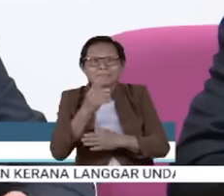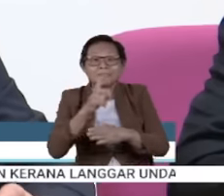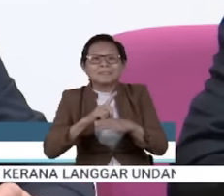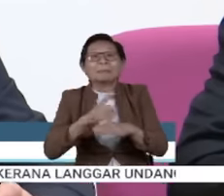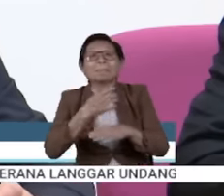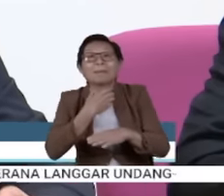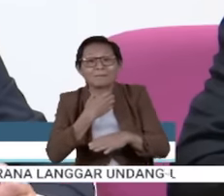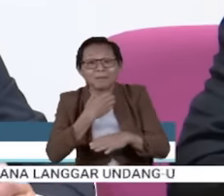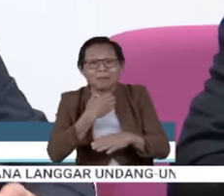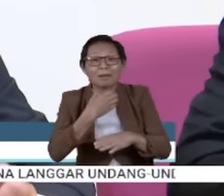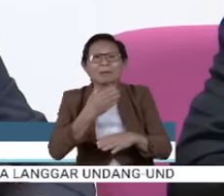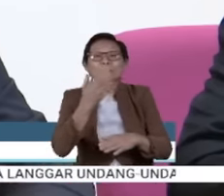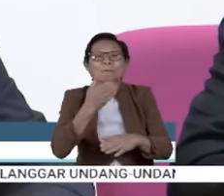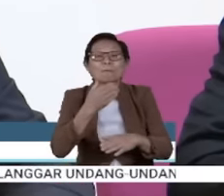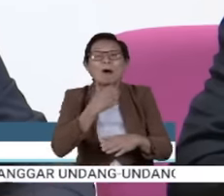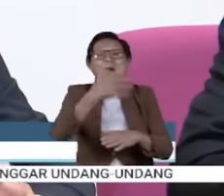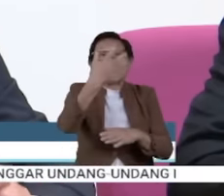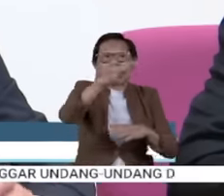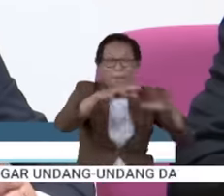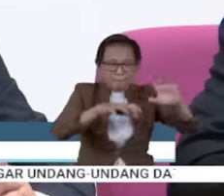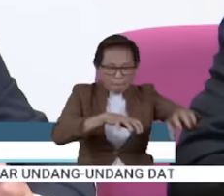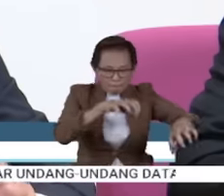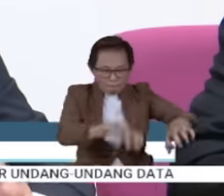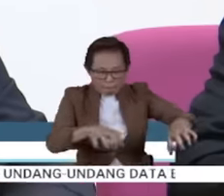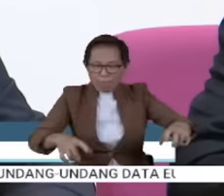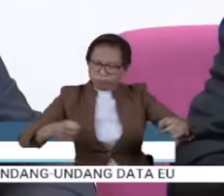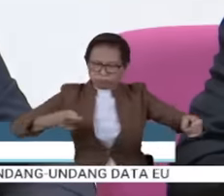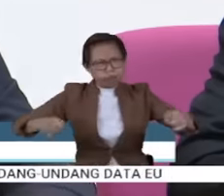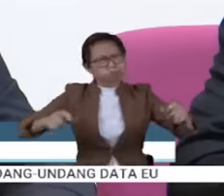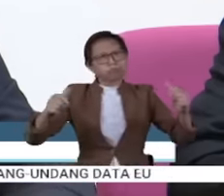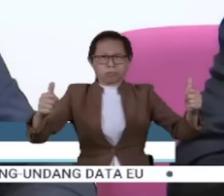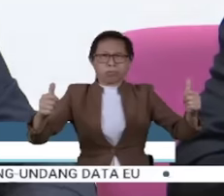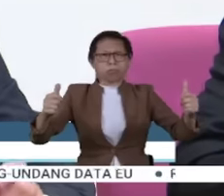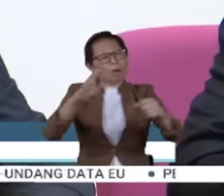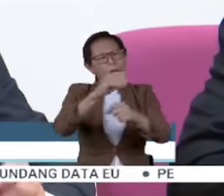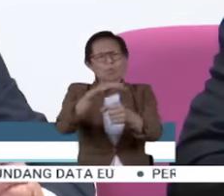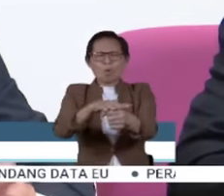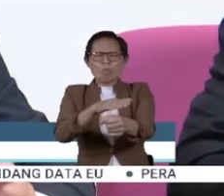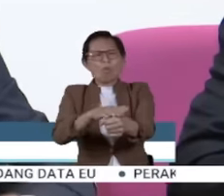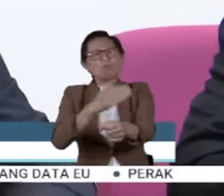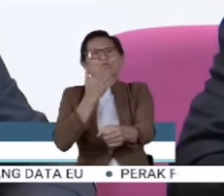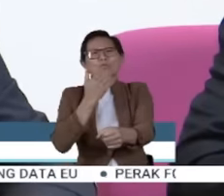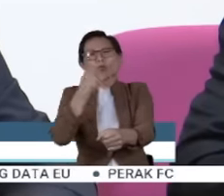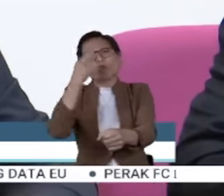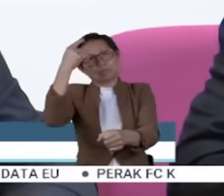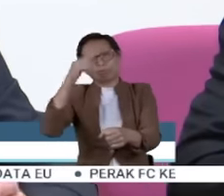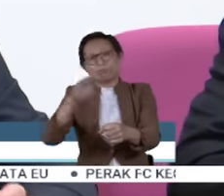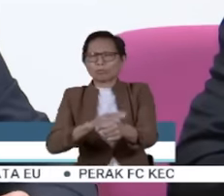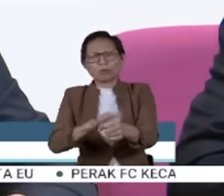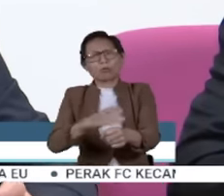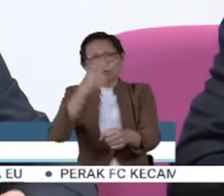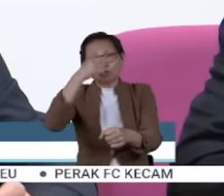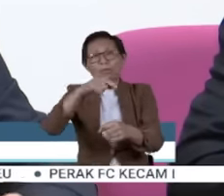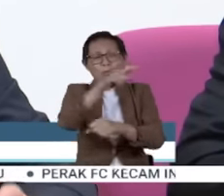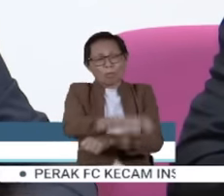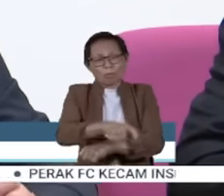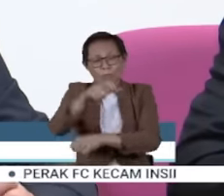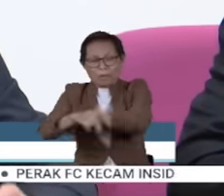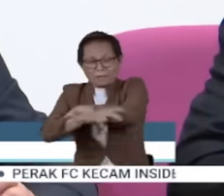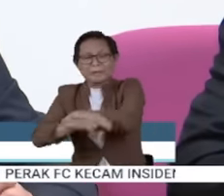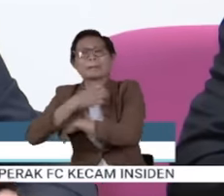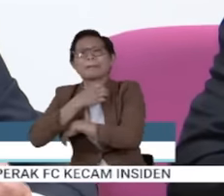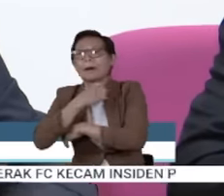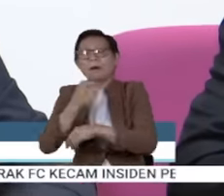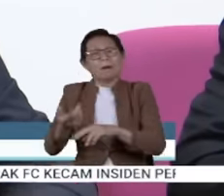Negeri perak 15 daerah adalah tekawal dan mencukupi keperluan penduduk di negeri ini tanpa